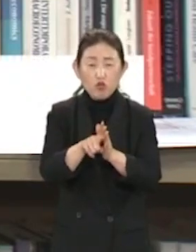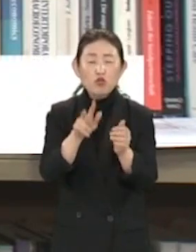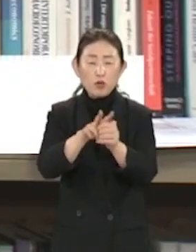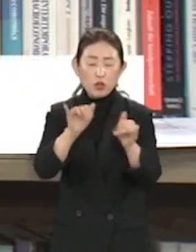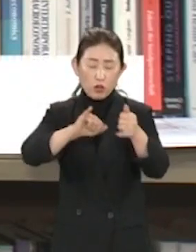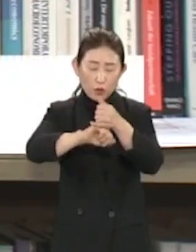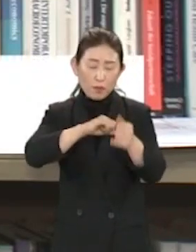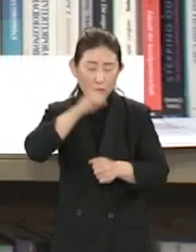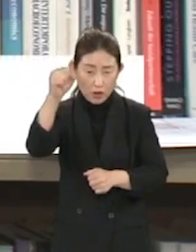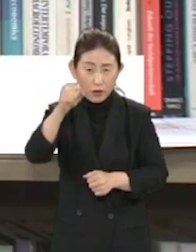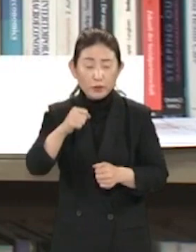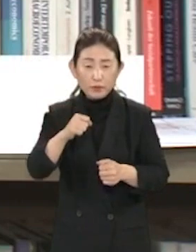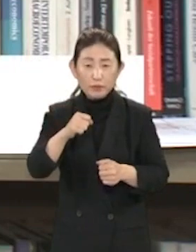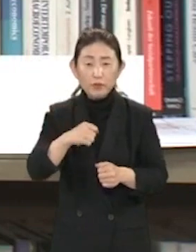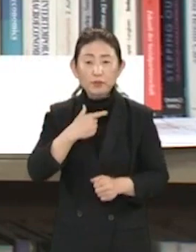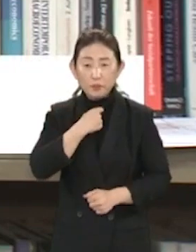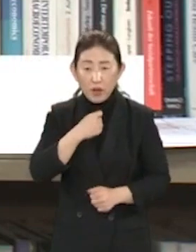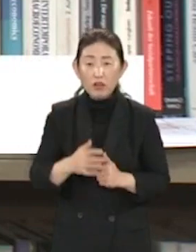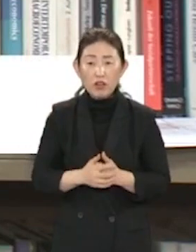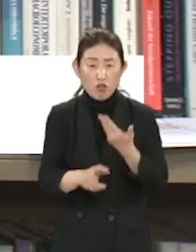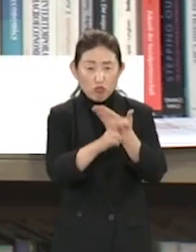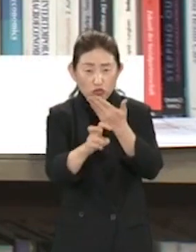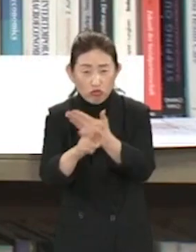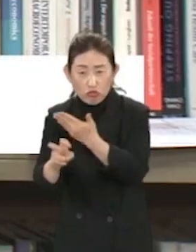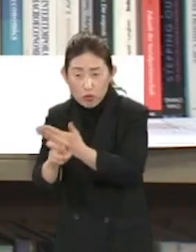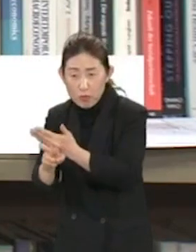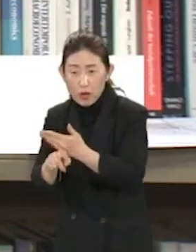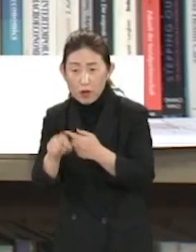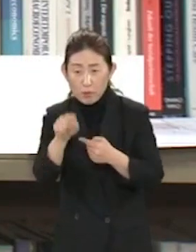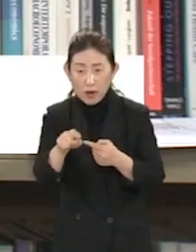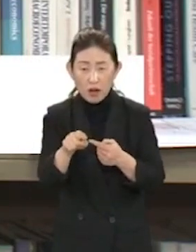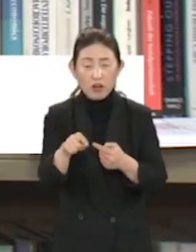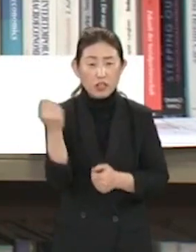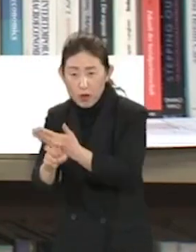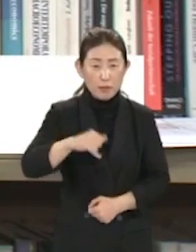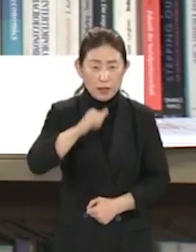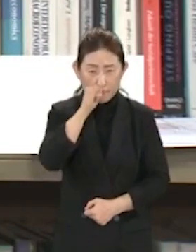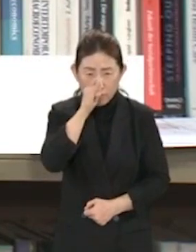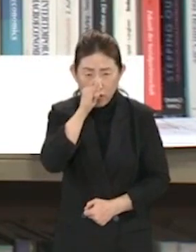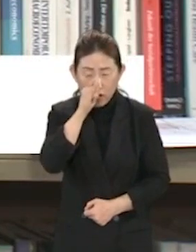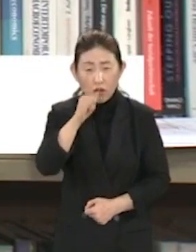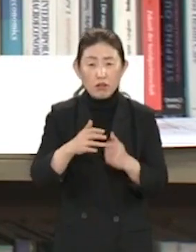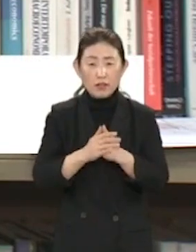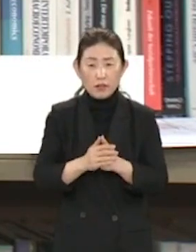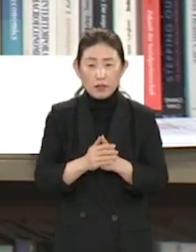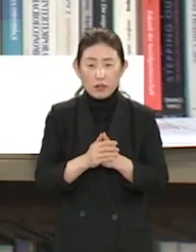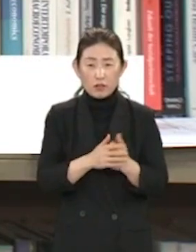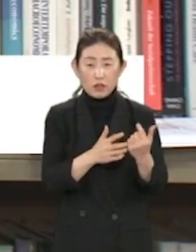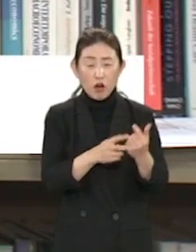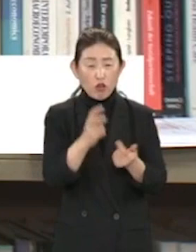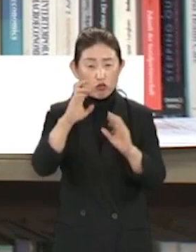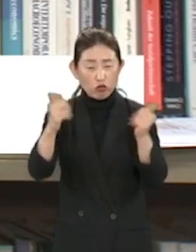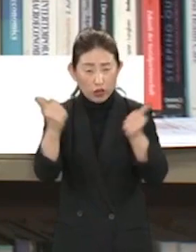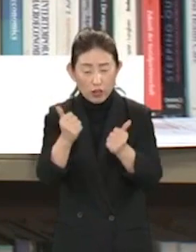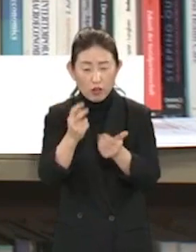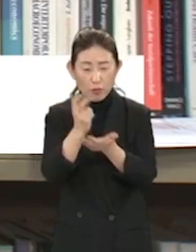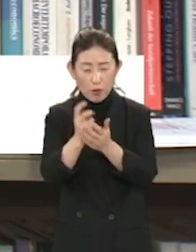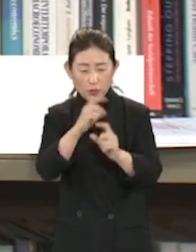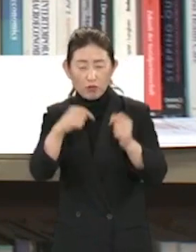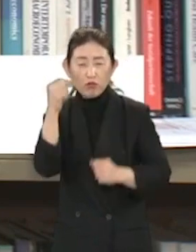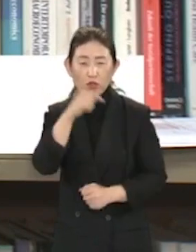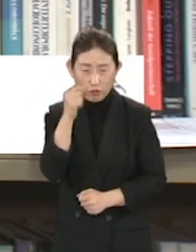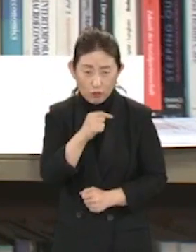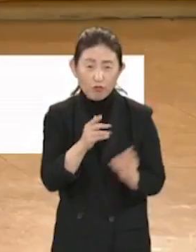바랍니다. 많은 불법 부정 이런 선거 위반 사실이 있는데 이런 것들도 국회에서 제도적으로 보낼 거 있으면 잘